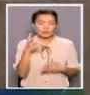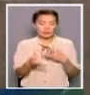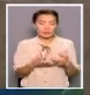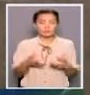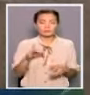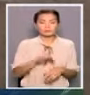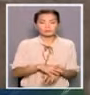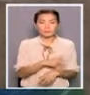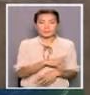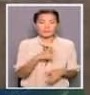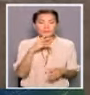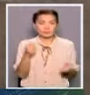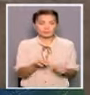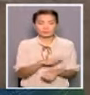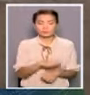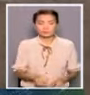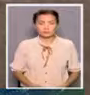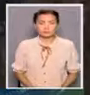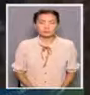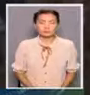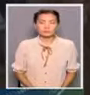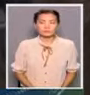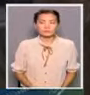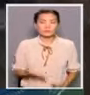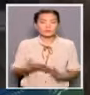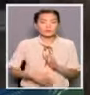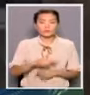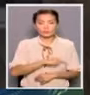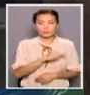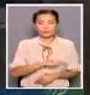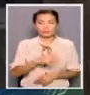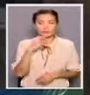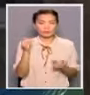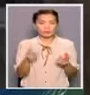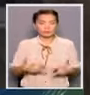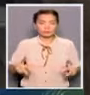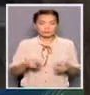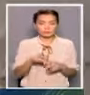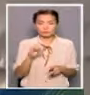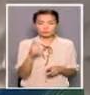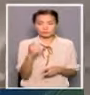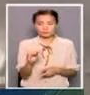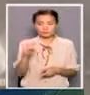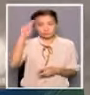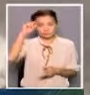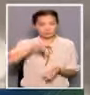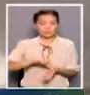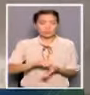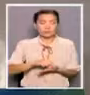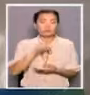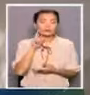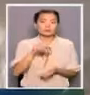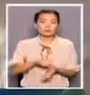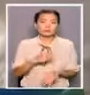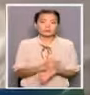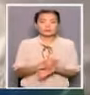раскопок выяснилось, что ограбления не было. В исследовательской работе помимо специалистов музея также участвует сельская